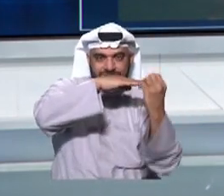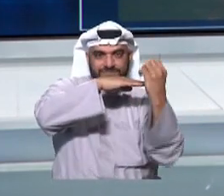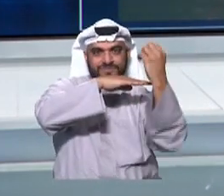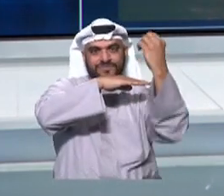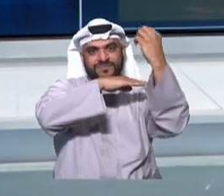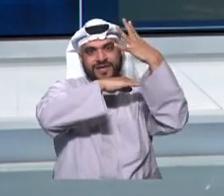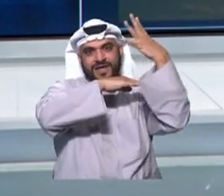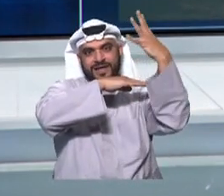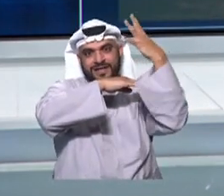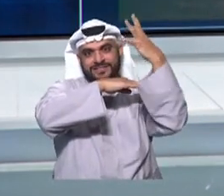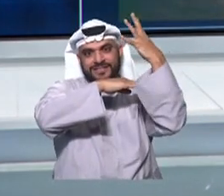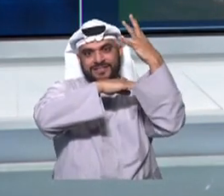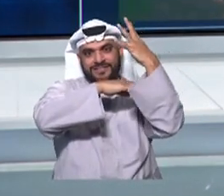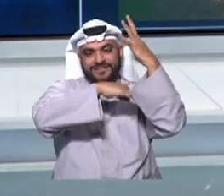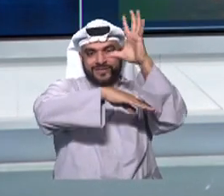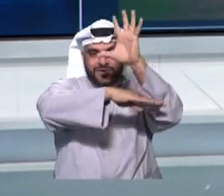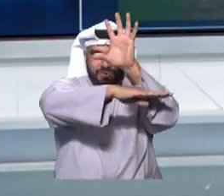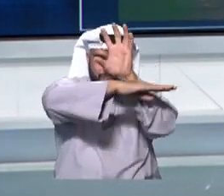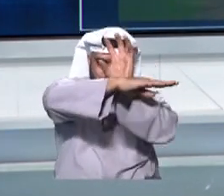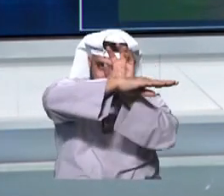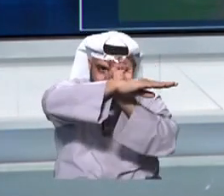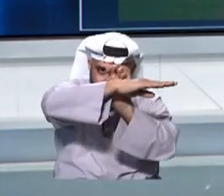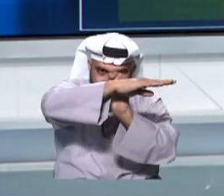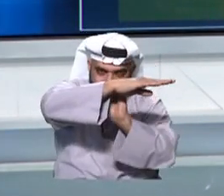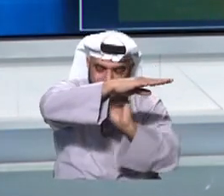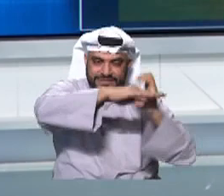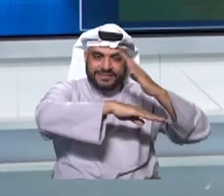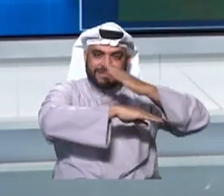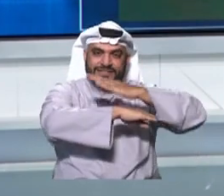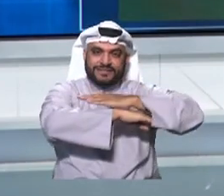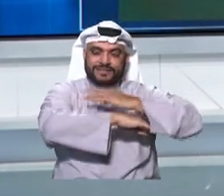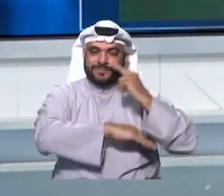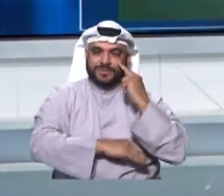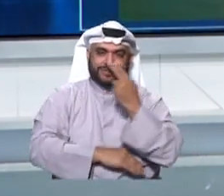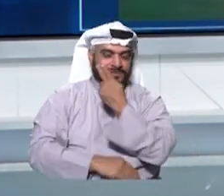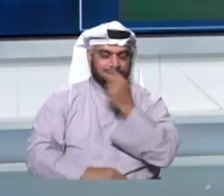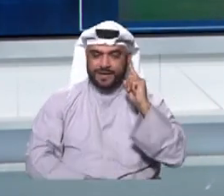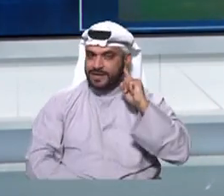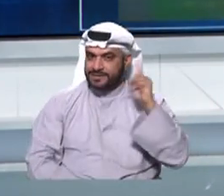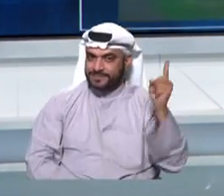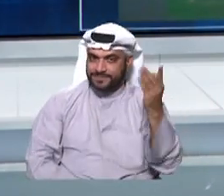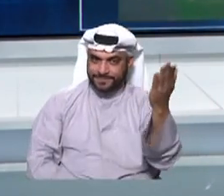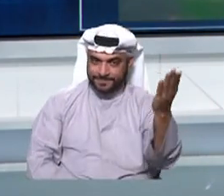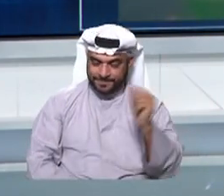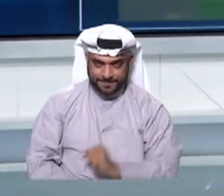4:53، موعد شروق الشمس الساعة 6:12، وأذان المغرب الساعة